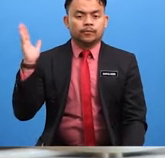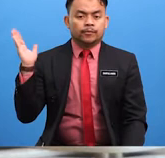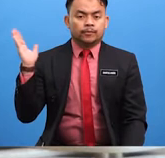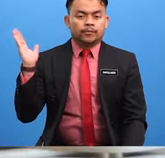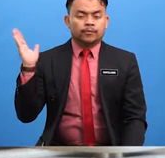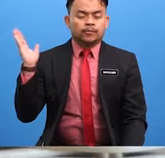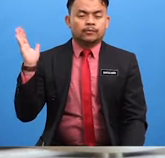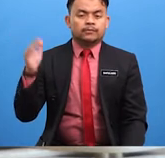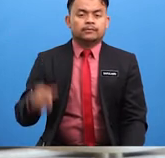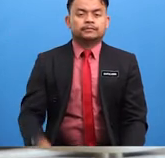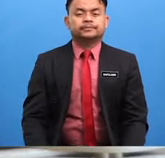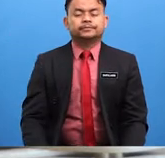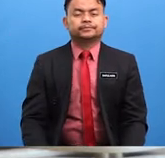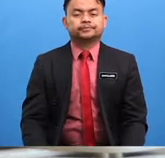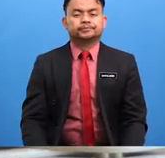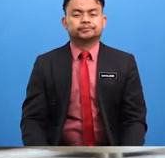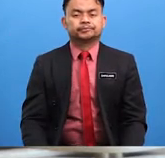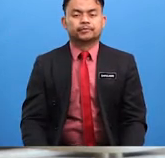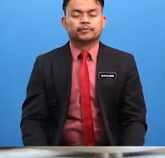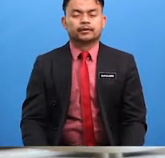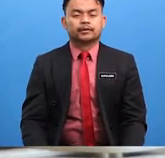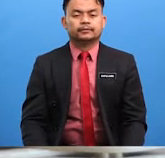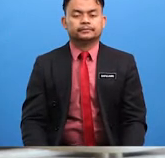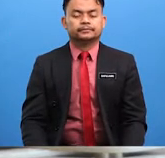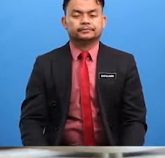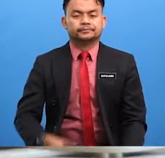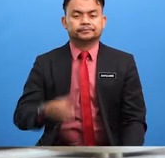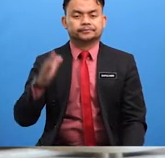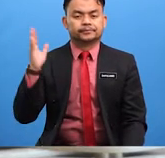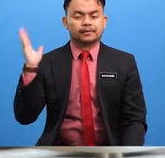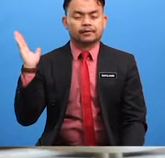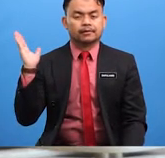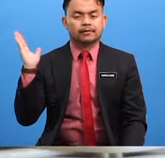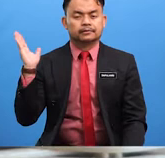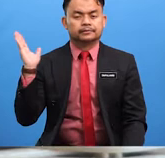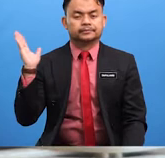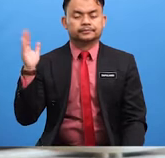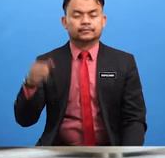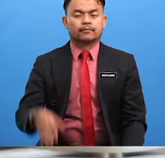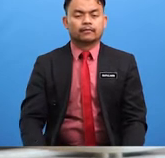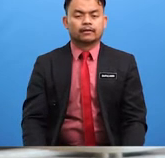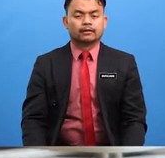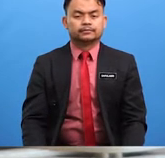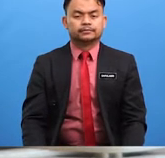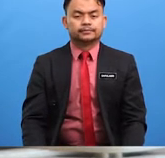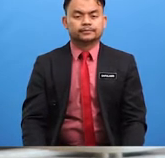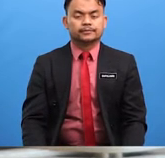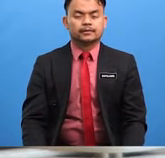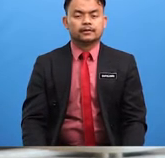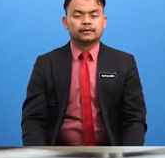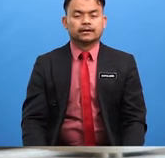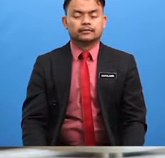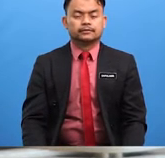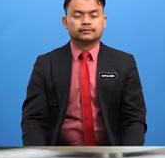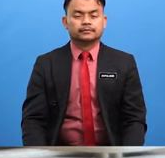untuk memudahkan kerja permulaan anyaman tapak, pelurut untuk meluruskan rotan, pisau raut